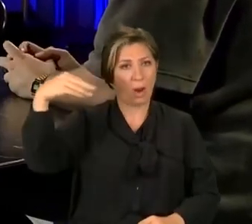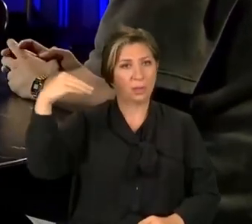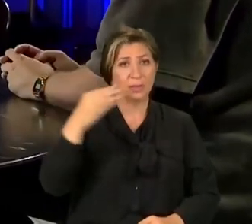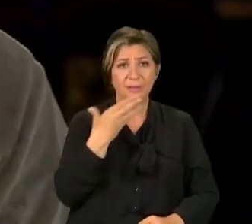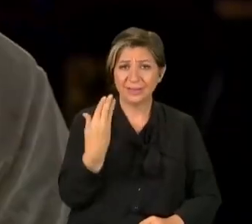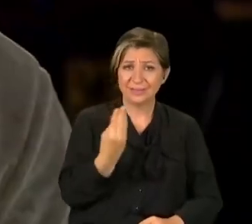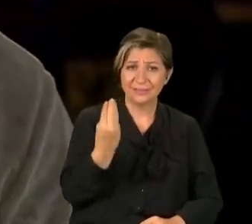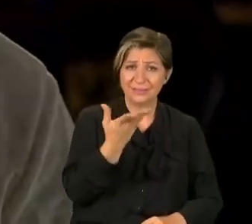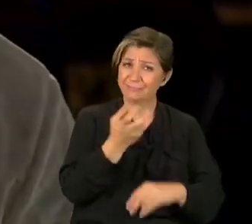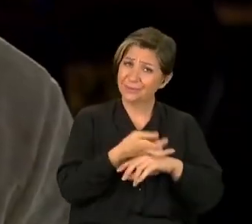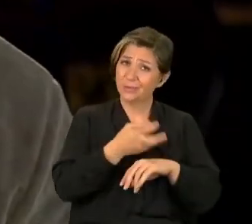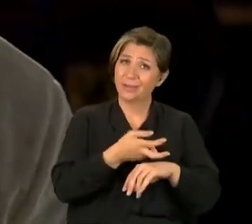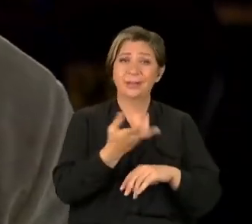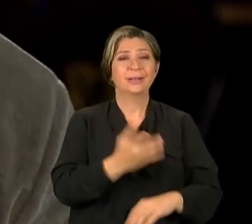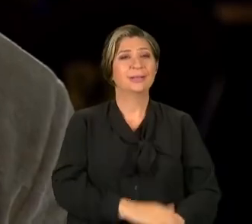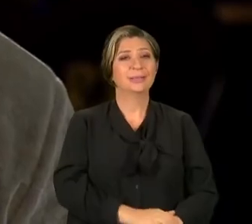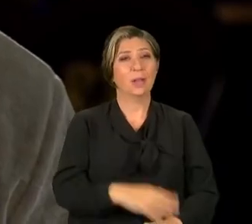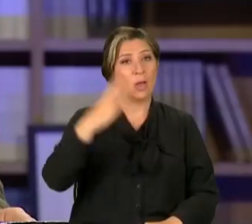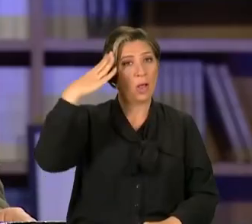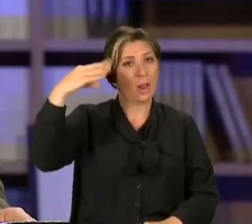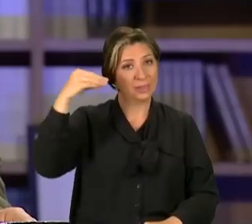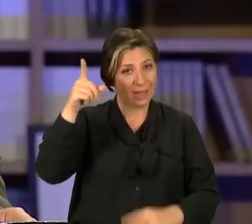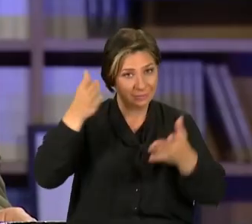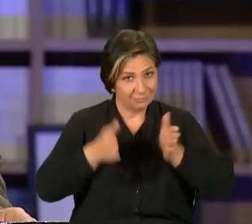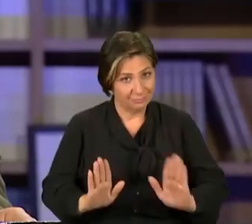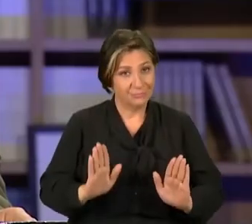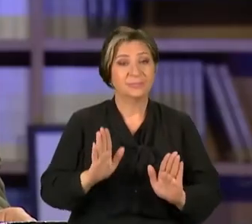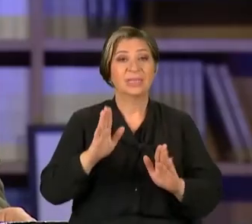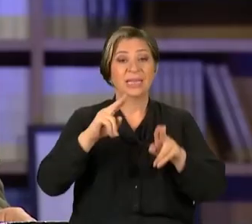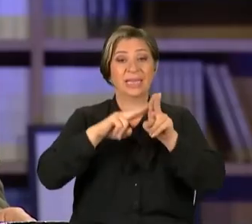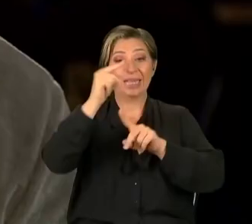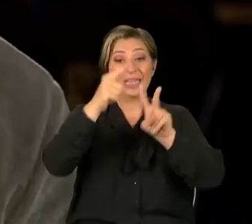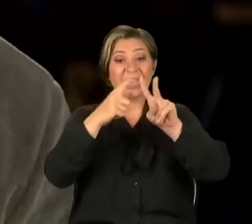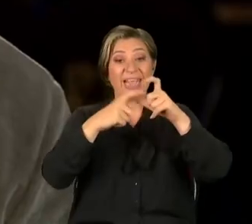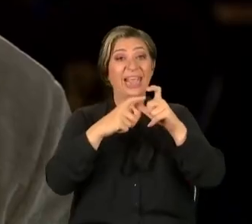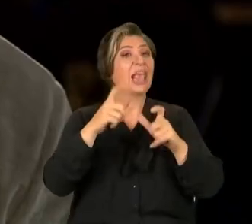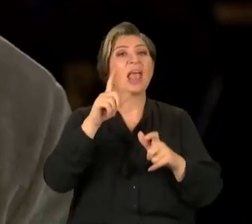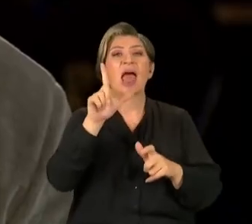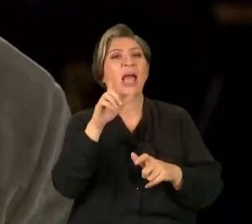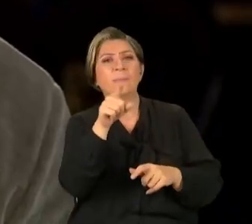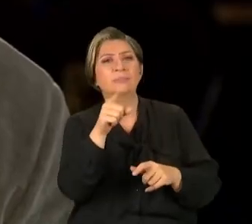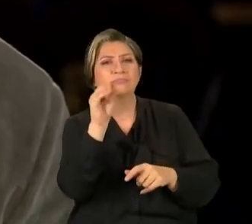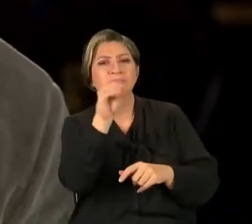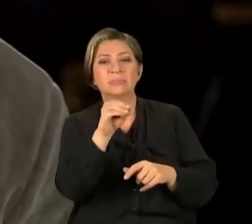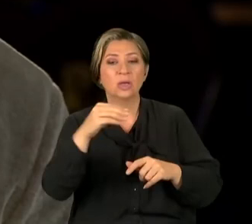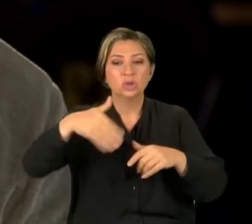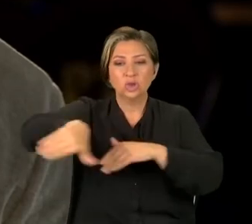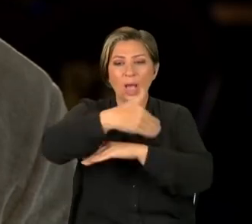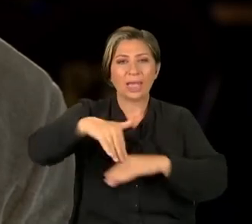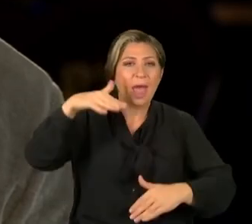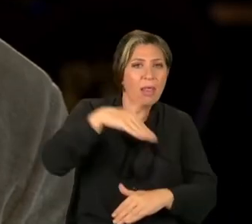gençsin sevgilim Maşallah maşallah Hollanda Rotterdam Ee King lakabını sokakta RP